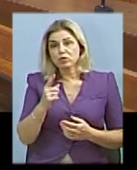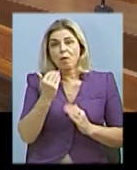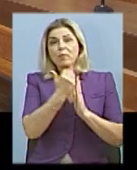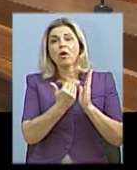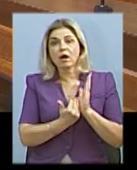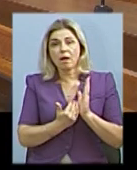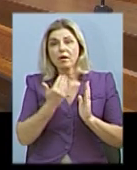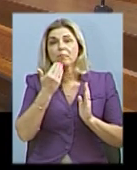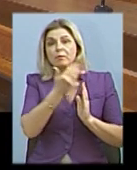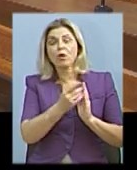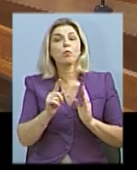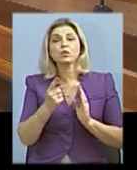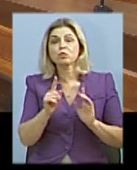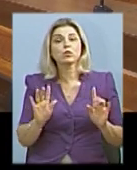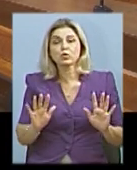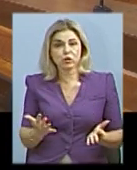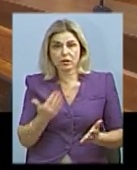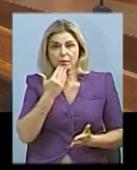програми. А чому це воно так вийшло?